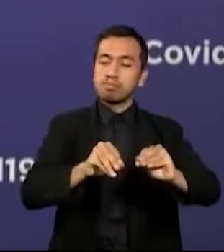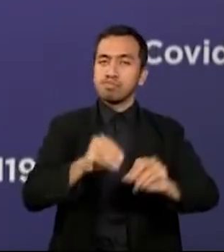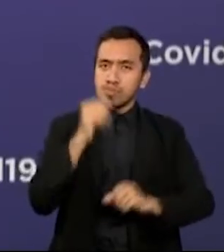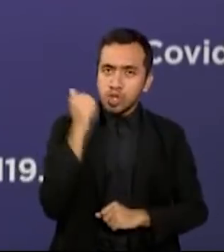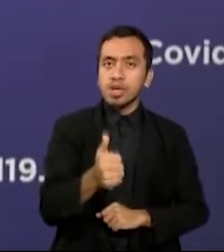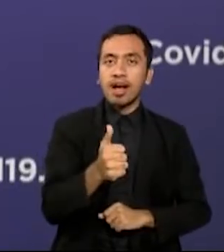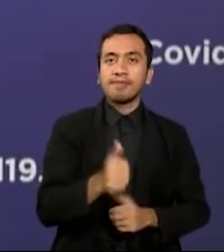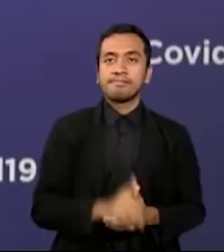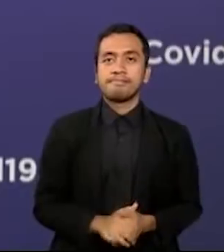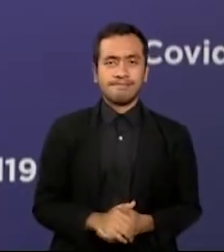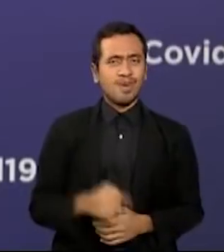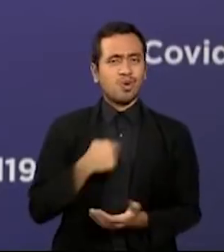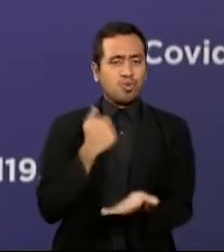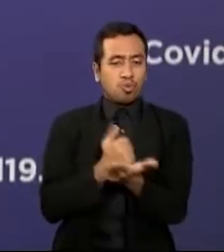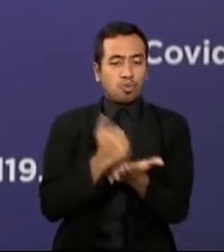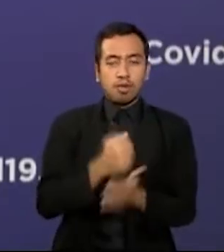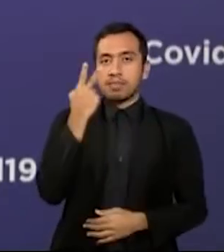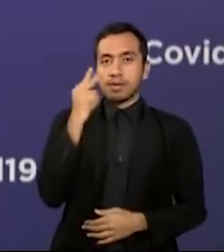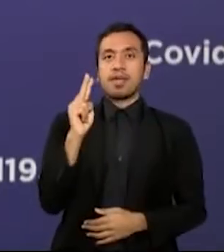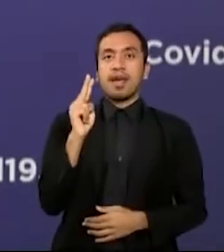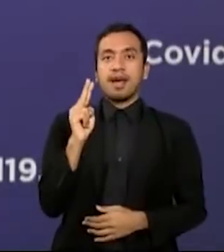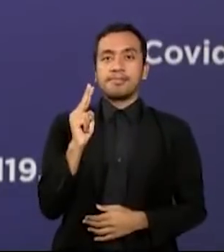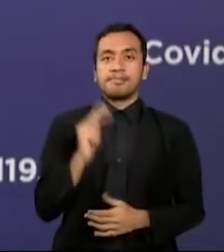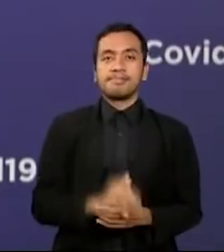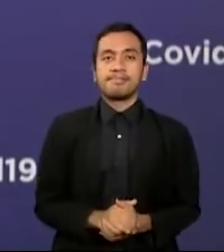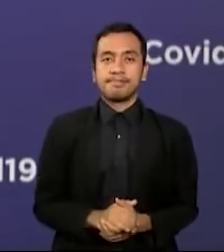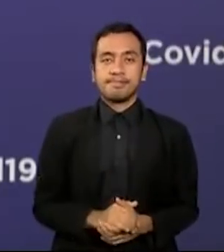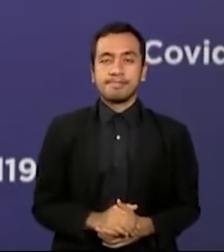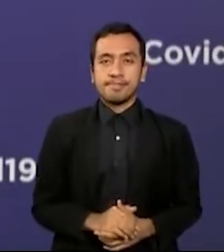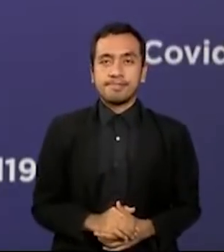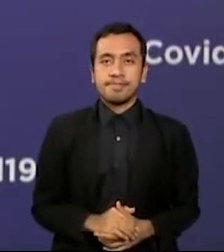ini. Saya percaya sekali kepada kemampuan kita